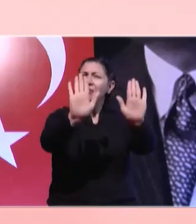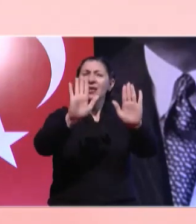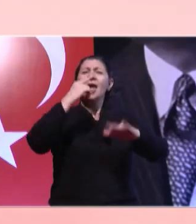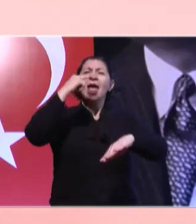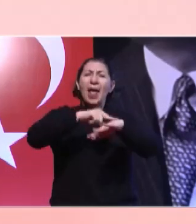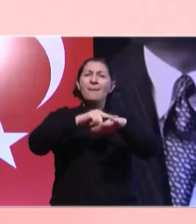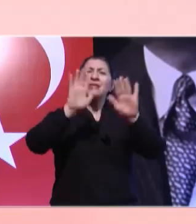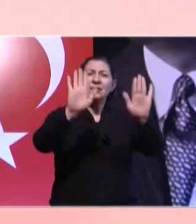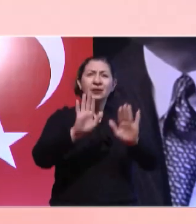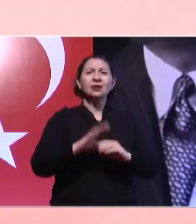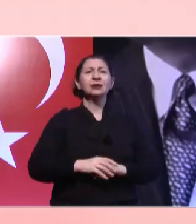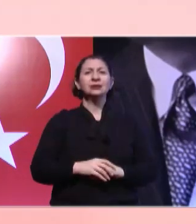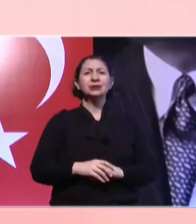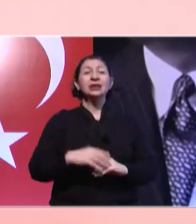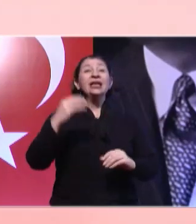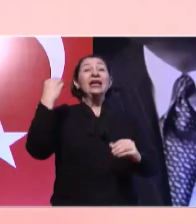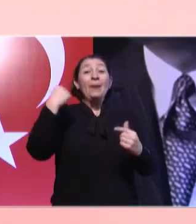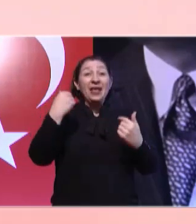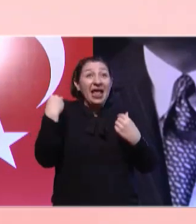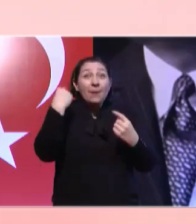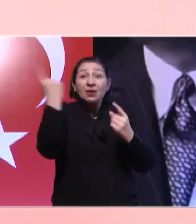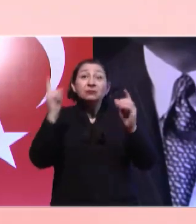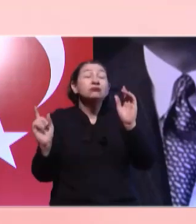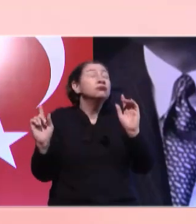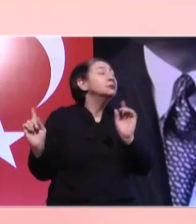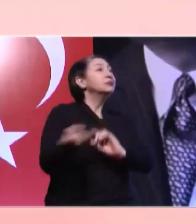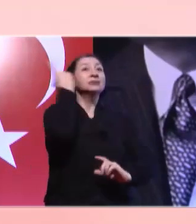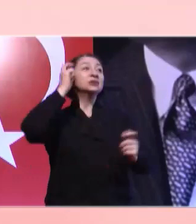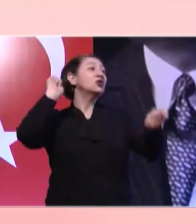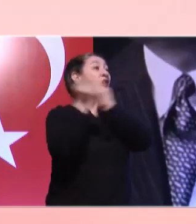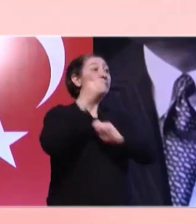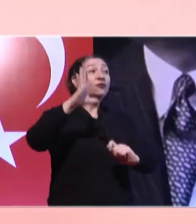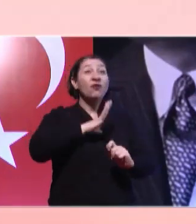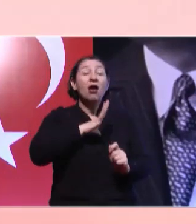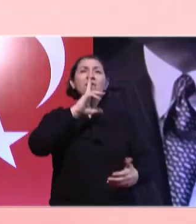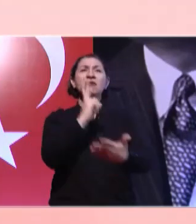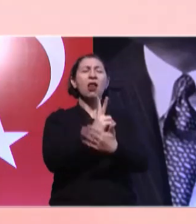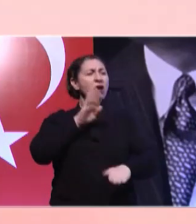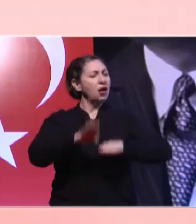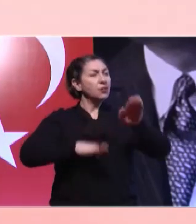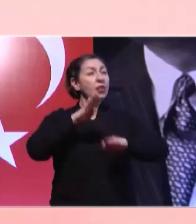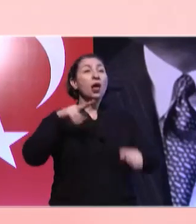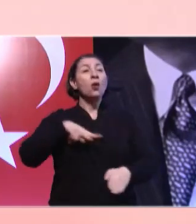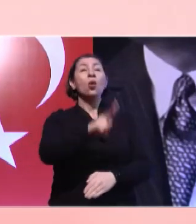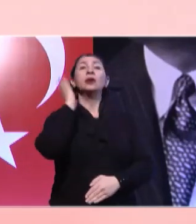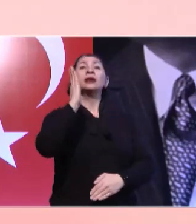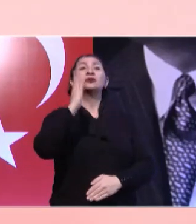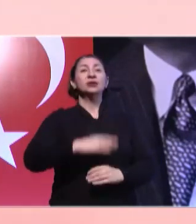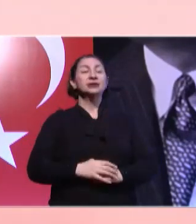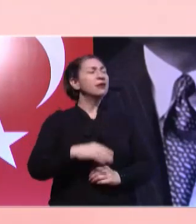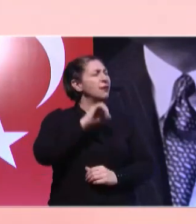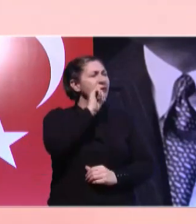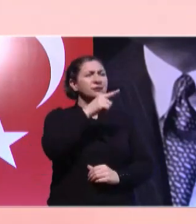emin olun, yeni bir çığır açtık, kararlı adımlarla yolumuza devam edeceğiz.